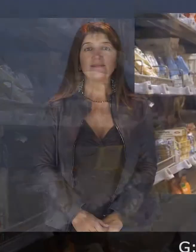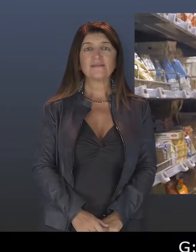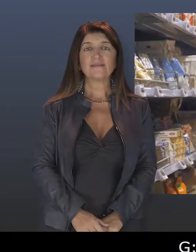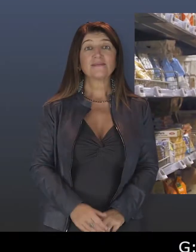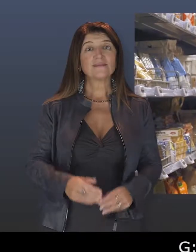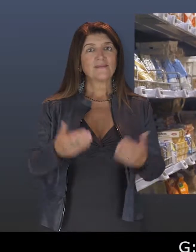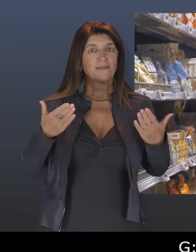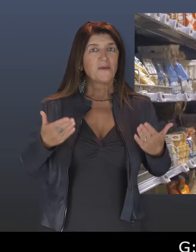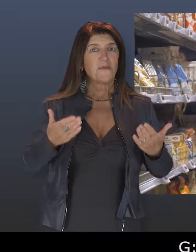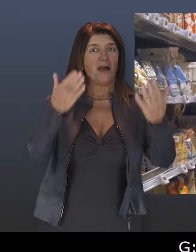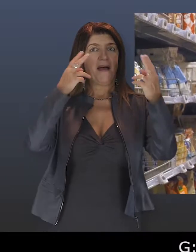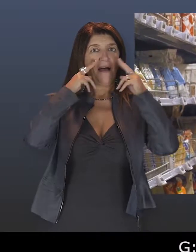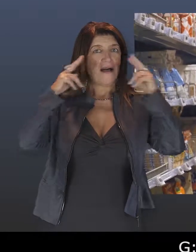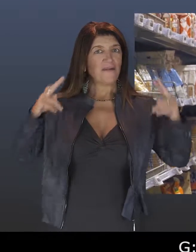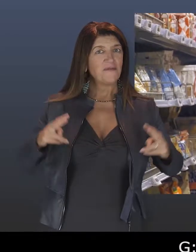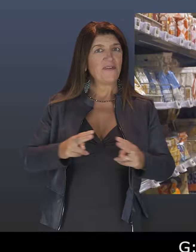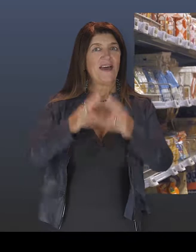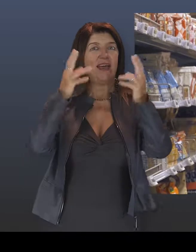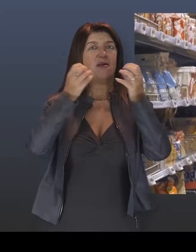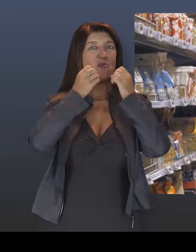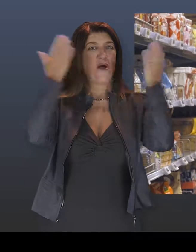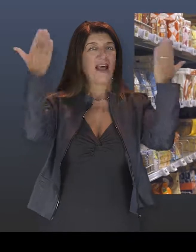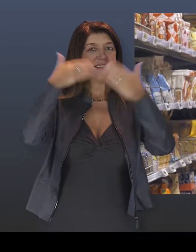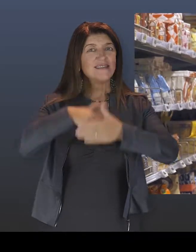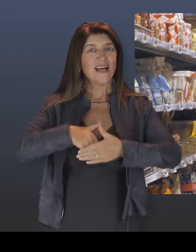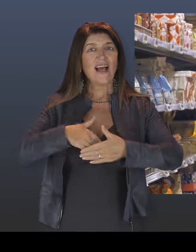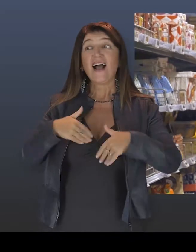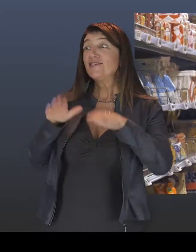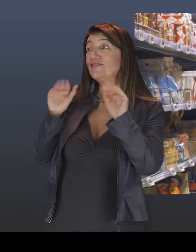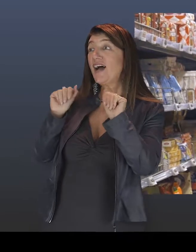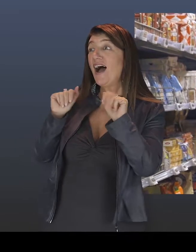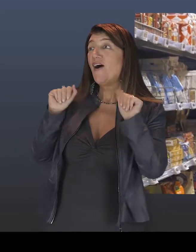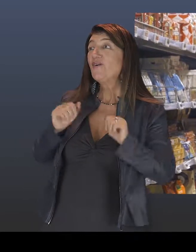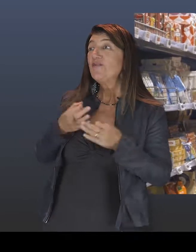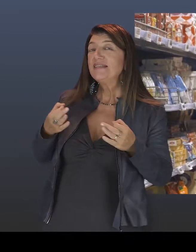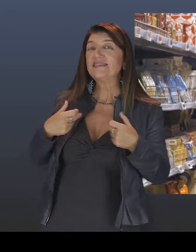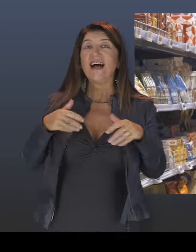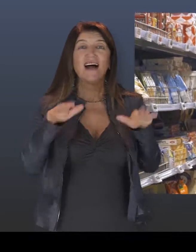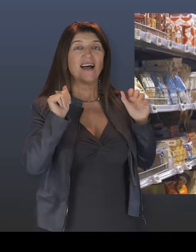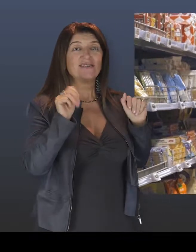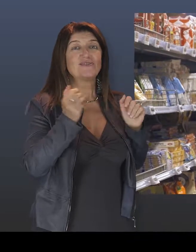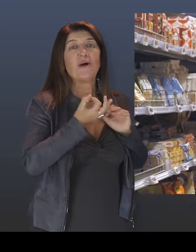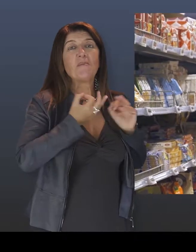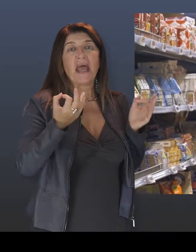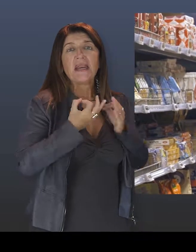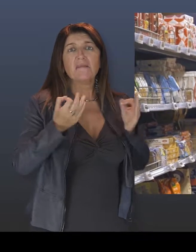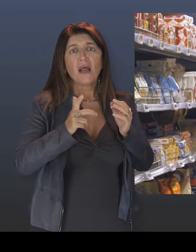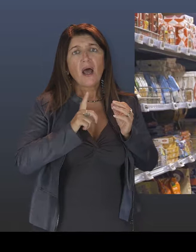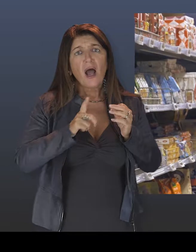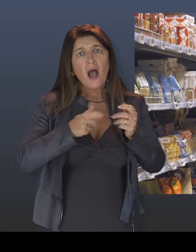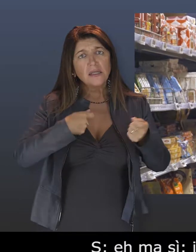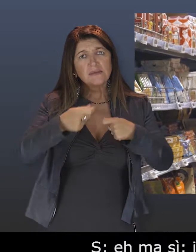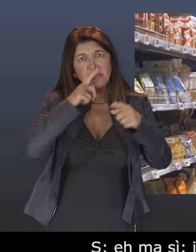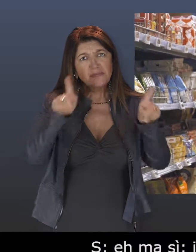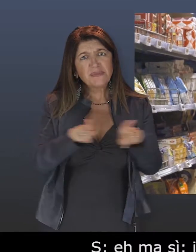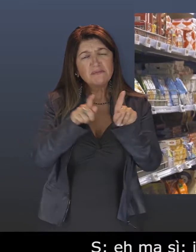Ma guarda chi si rivede, buonasera. Ciao, come stai? Bene, grazie, tu? Beh. Allora, facciamo la spesa nello stesso supermercato.